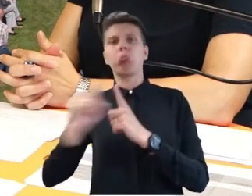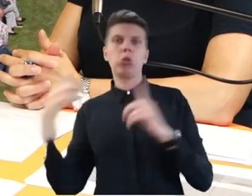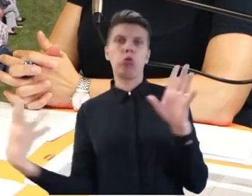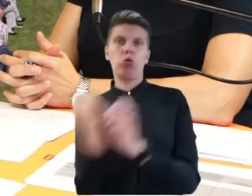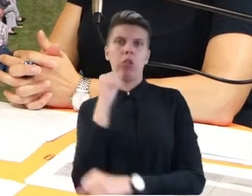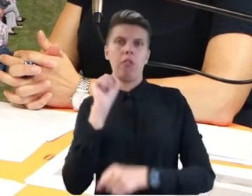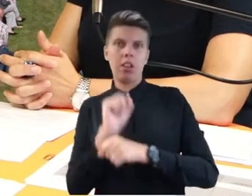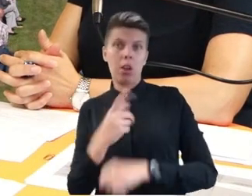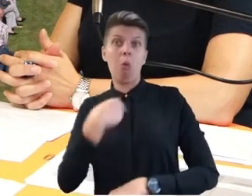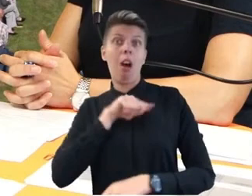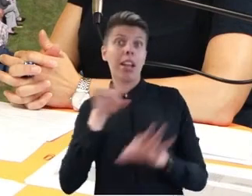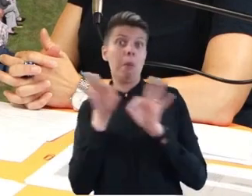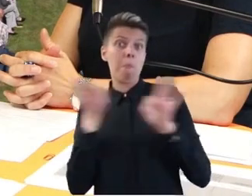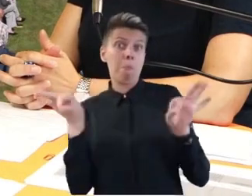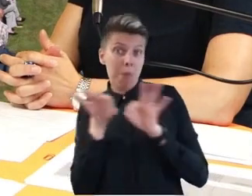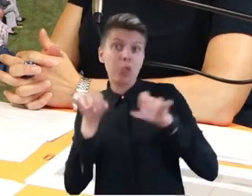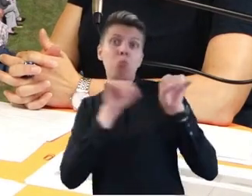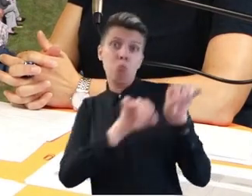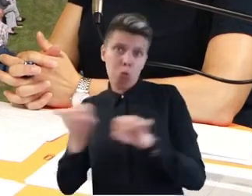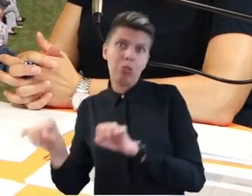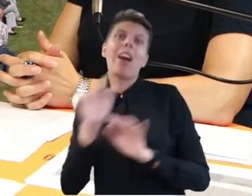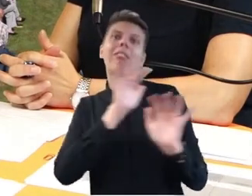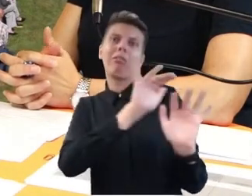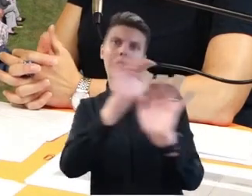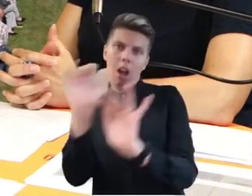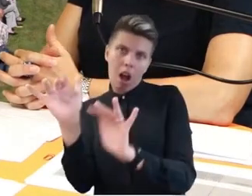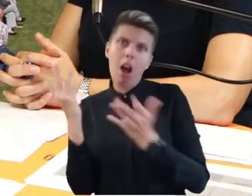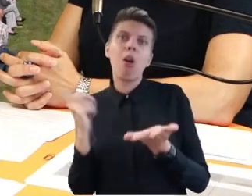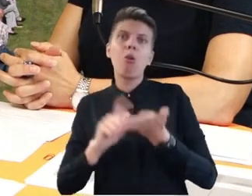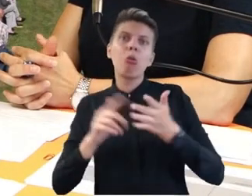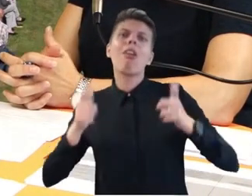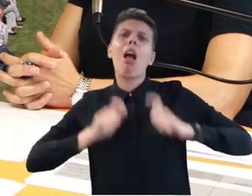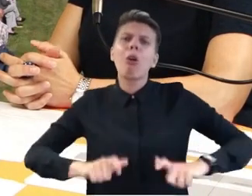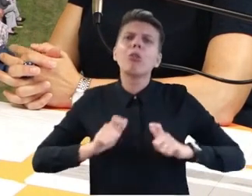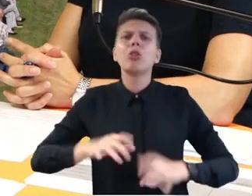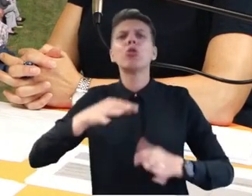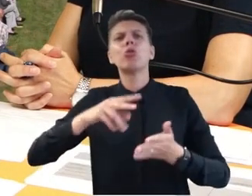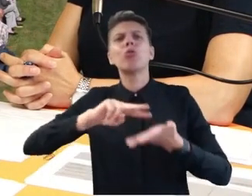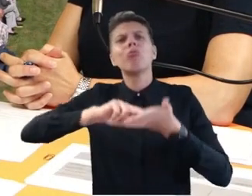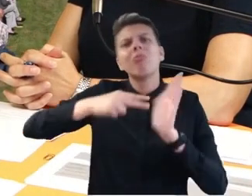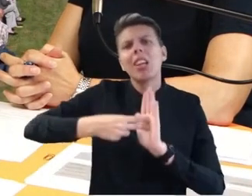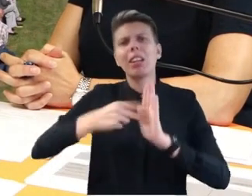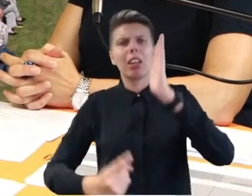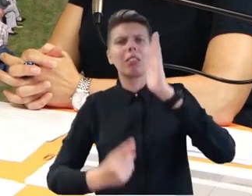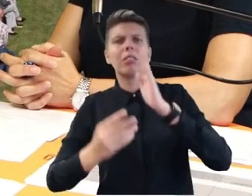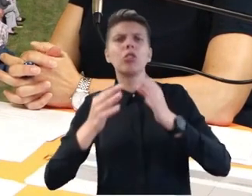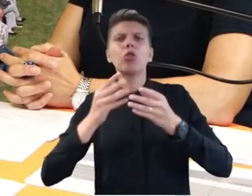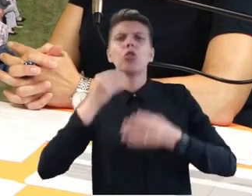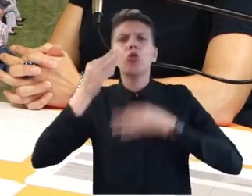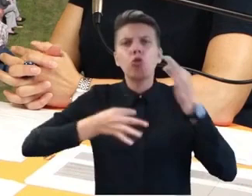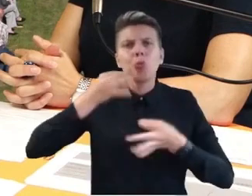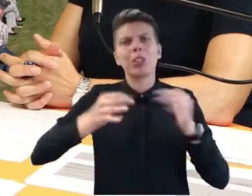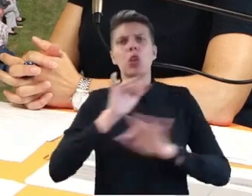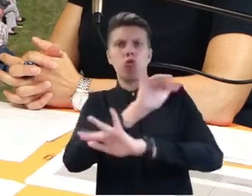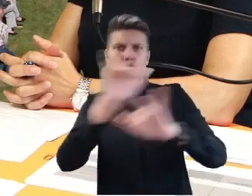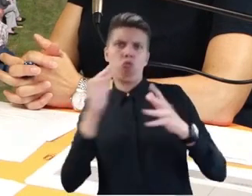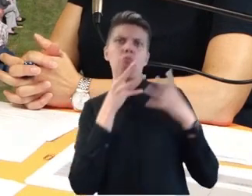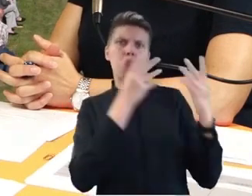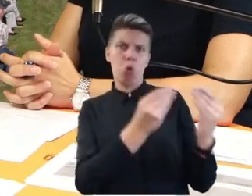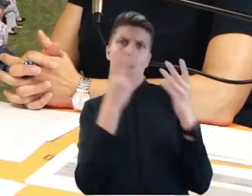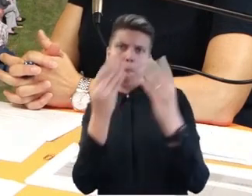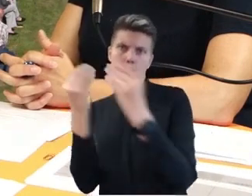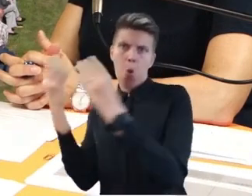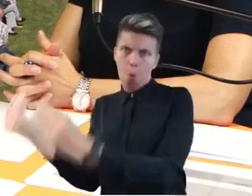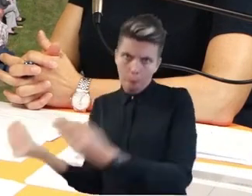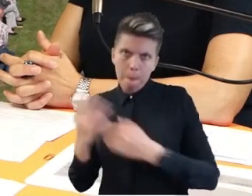eigenen messmöglichkeiten mit dem erwähnten hochspezialisierten ausrüstung durchführen können und ja